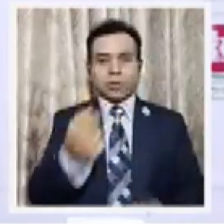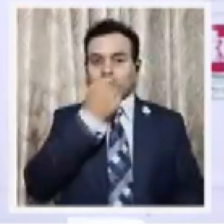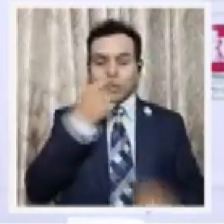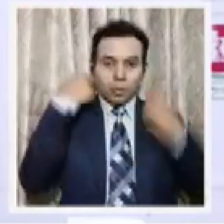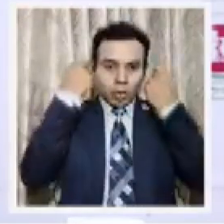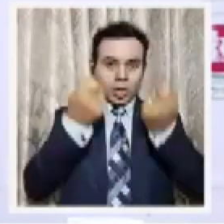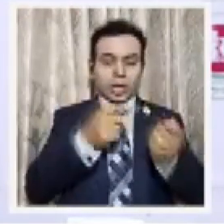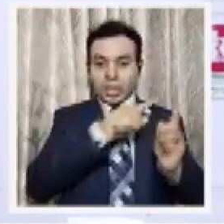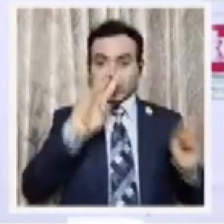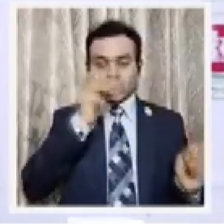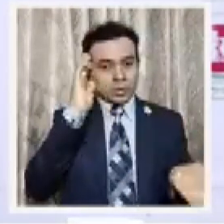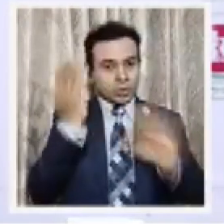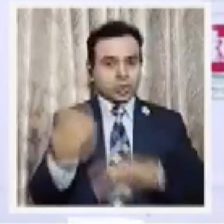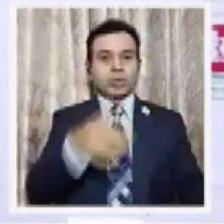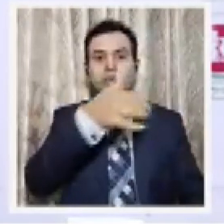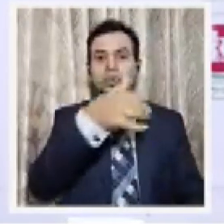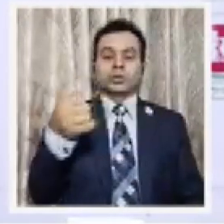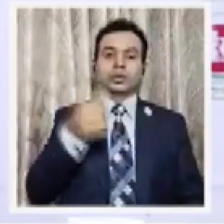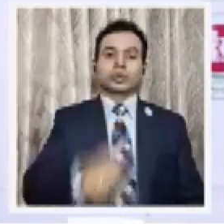করেছেন 2,332 জন,